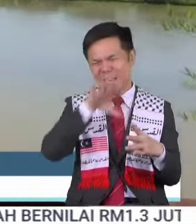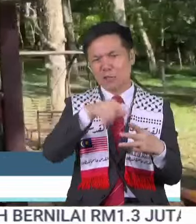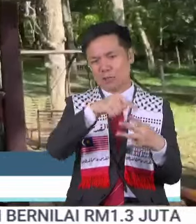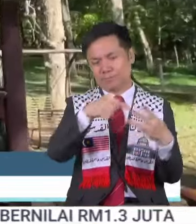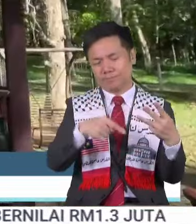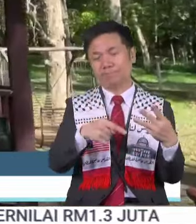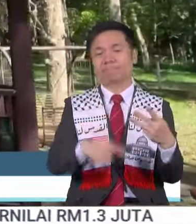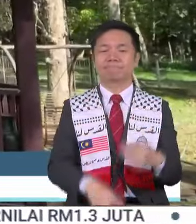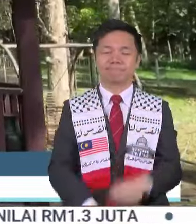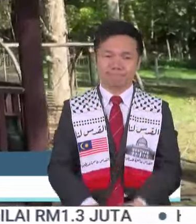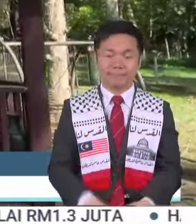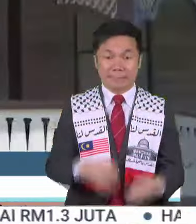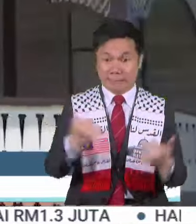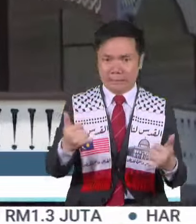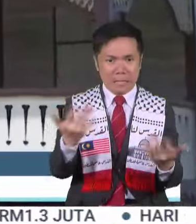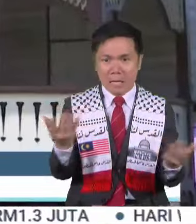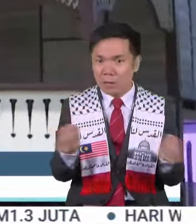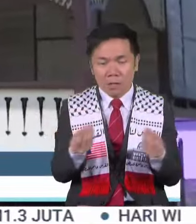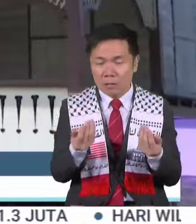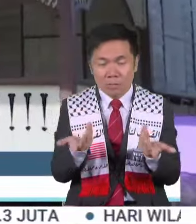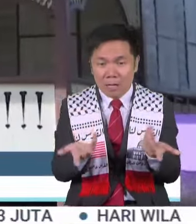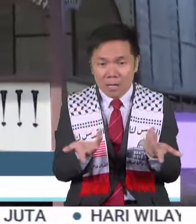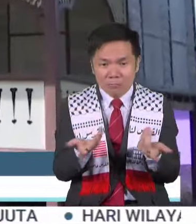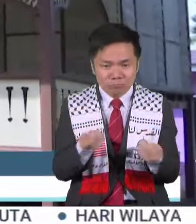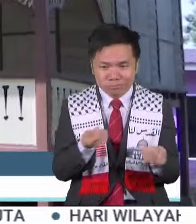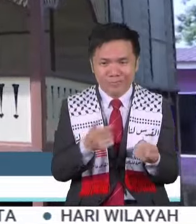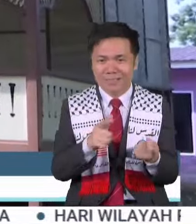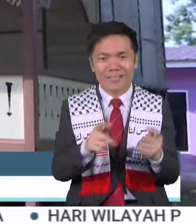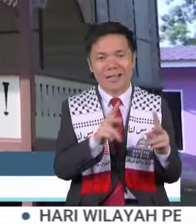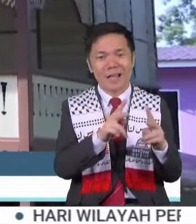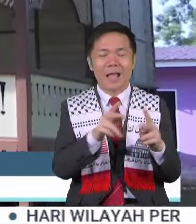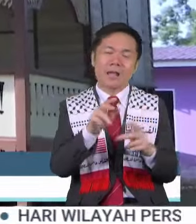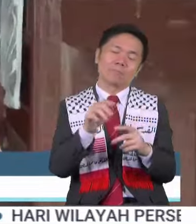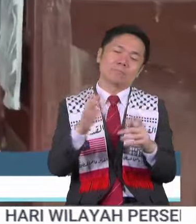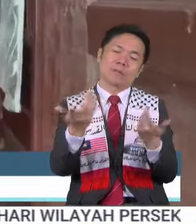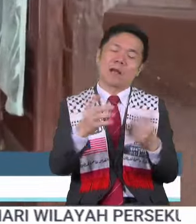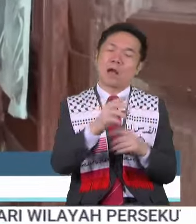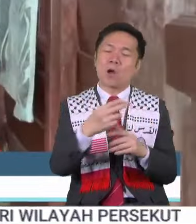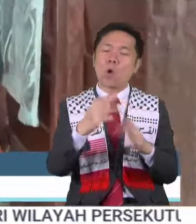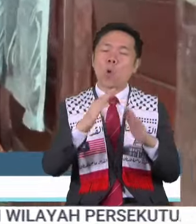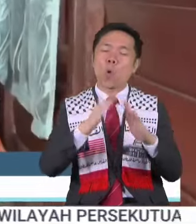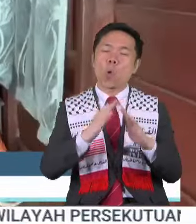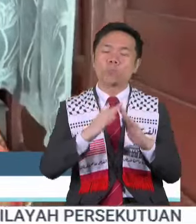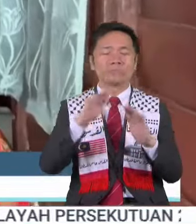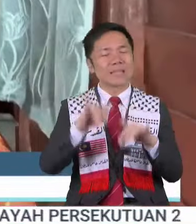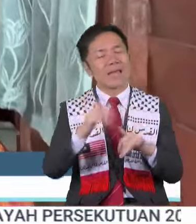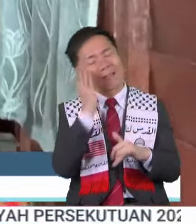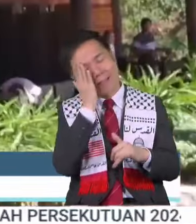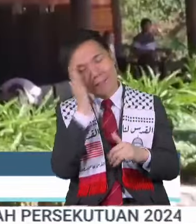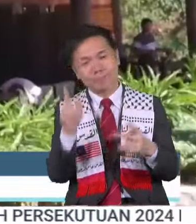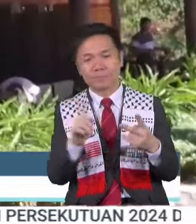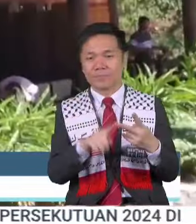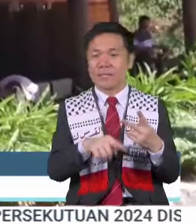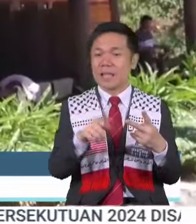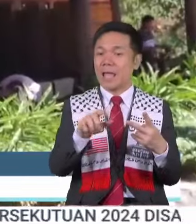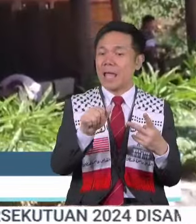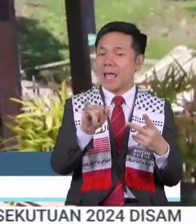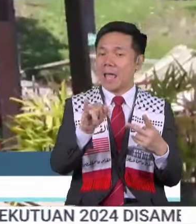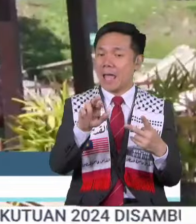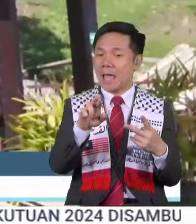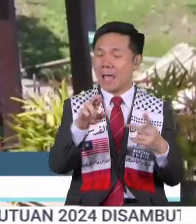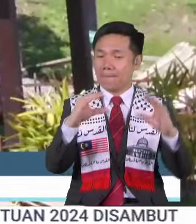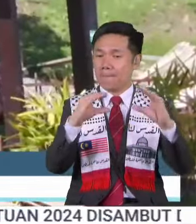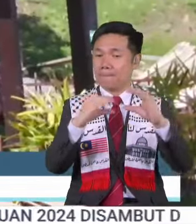langkah penyelesaian jangka pendek pengusaha inap desa dan airbnb dibenarkan beroperasi bagi menampung